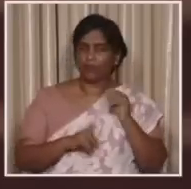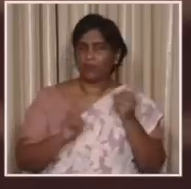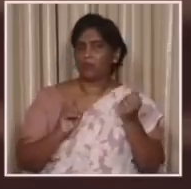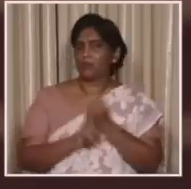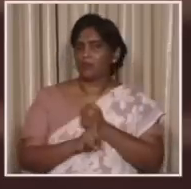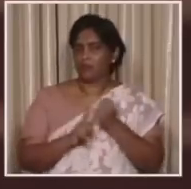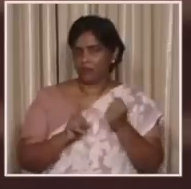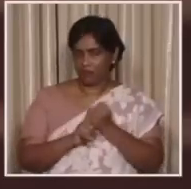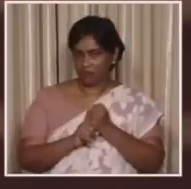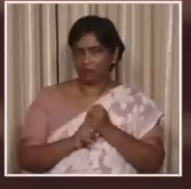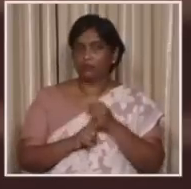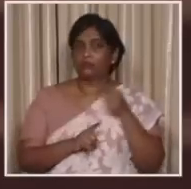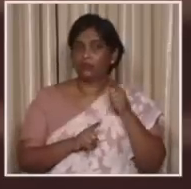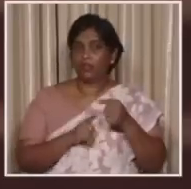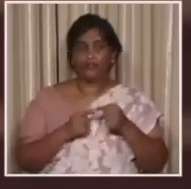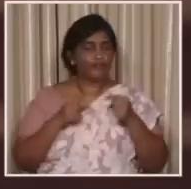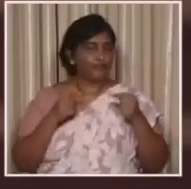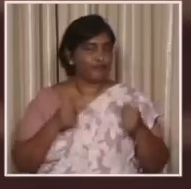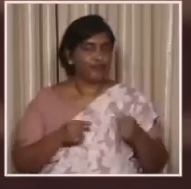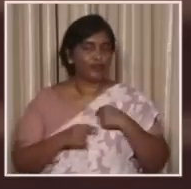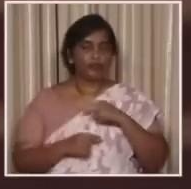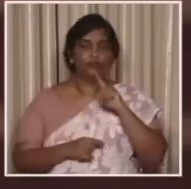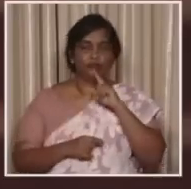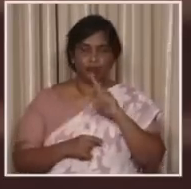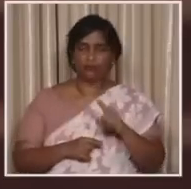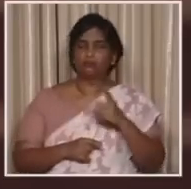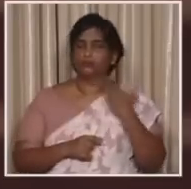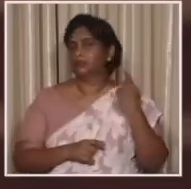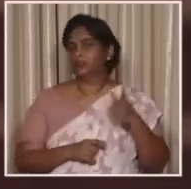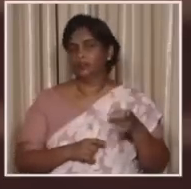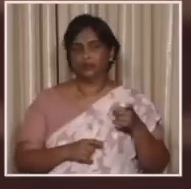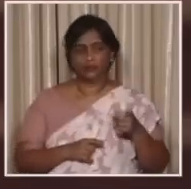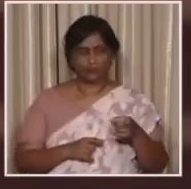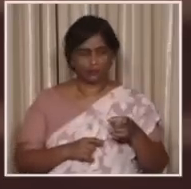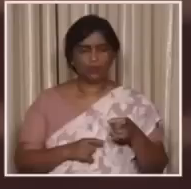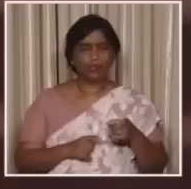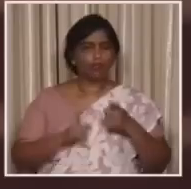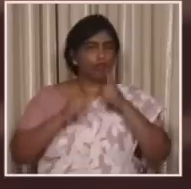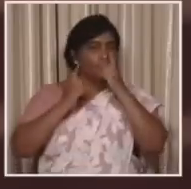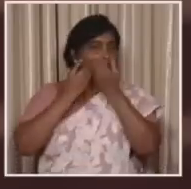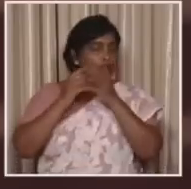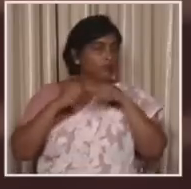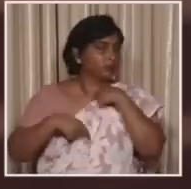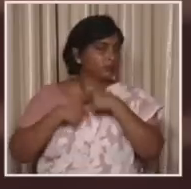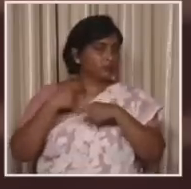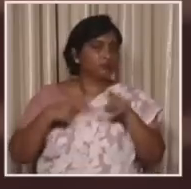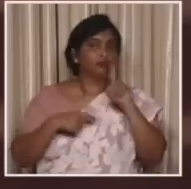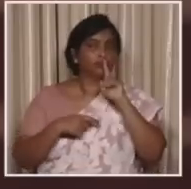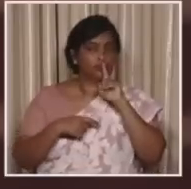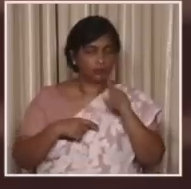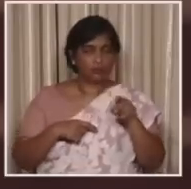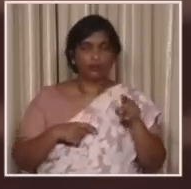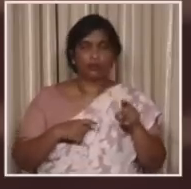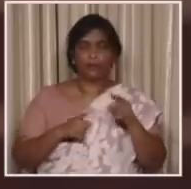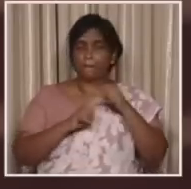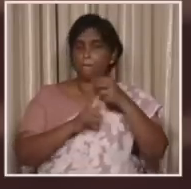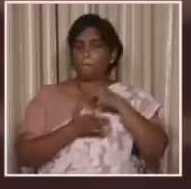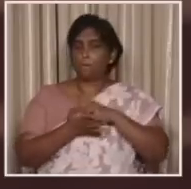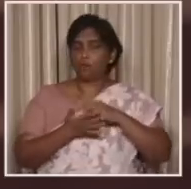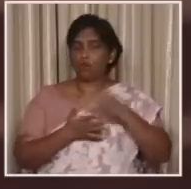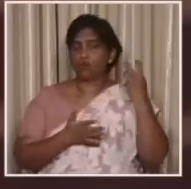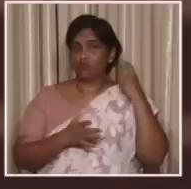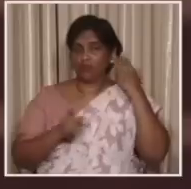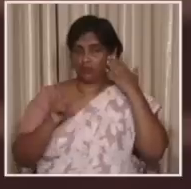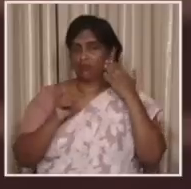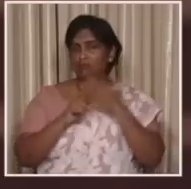බලපෑම් කරලා එව්වට විරෝධතාවයක් මතු කරපු නිසා මේ මුල්ලේ ඉඳන් අර එතුමා කිව්වා එක එක පළාත්වල මුස්ලිම්